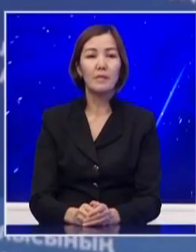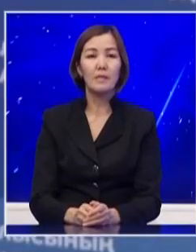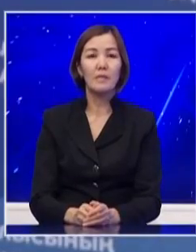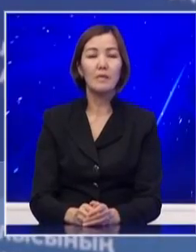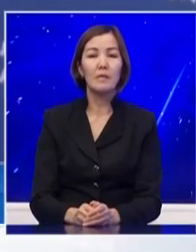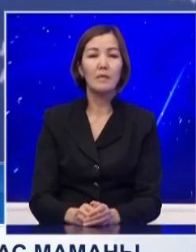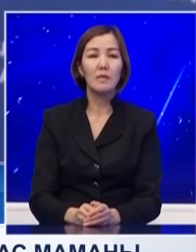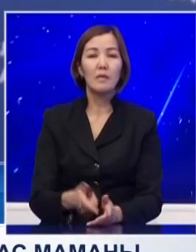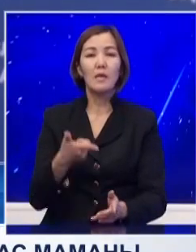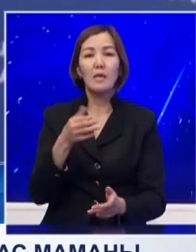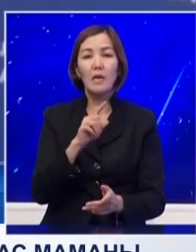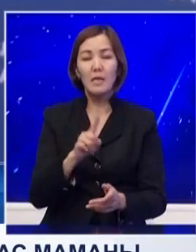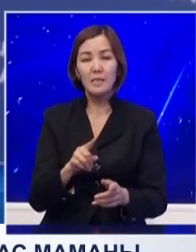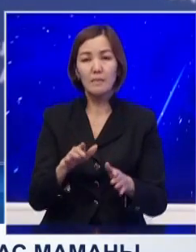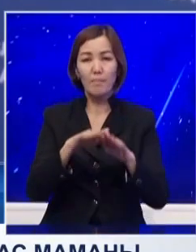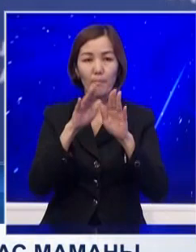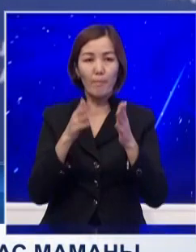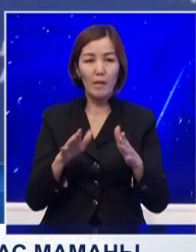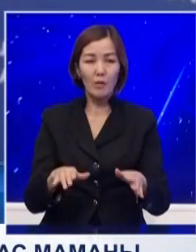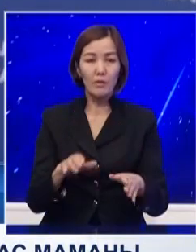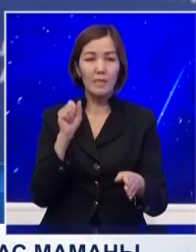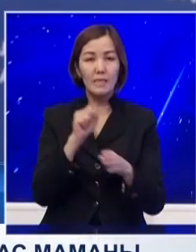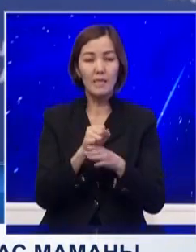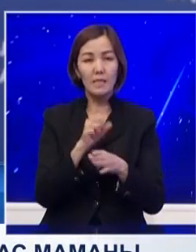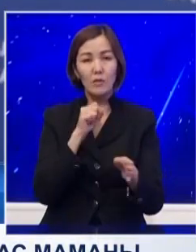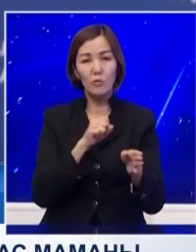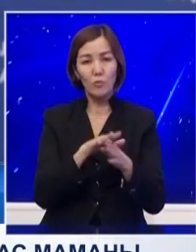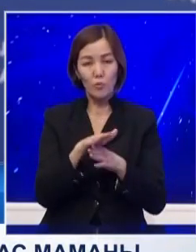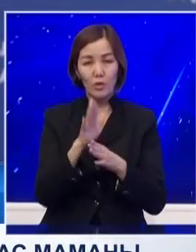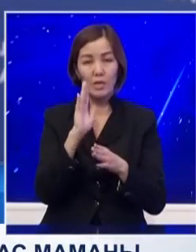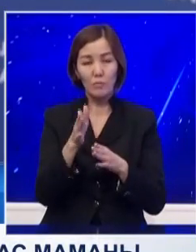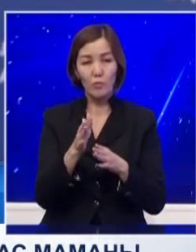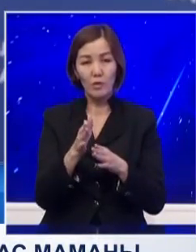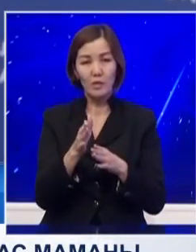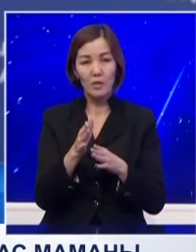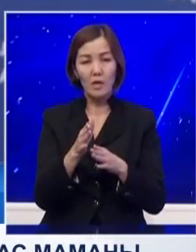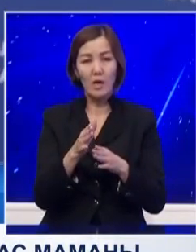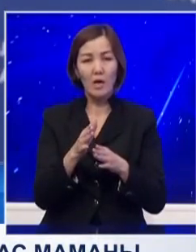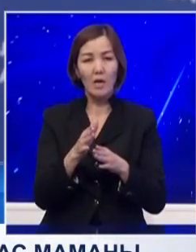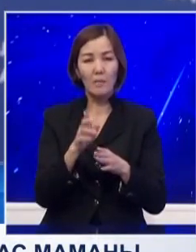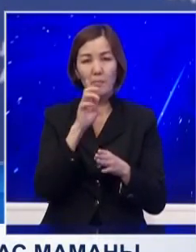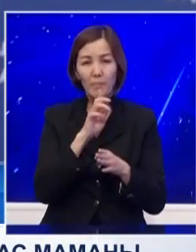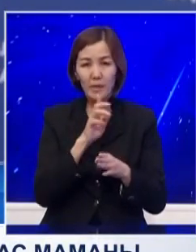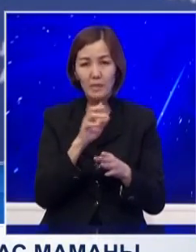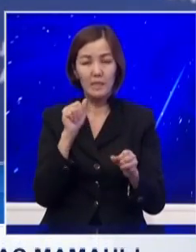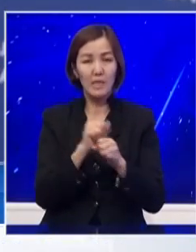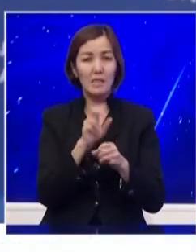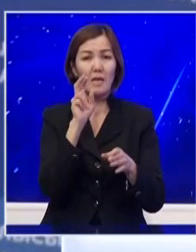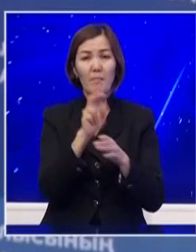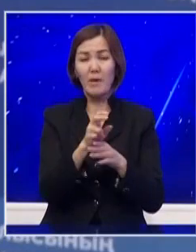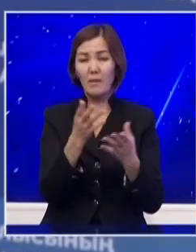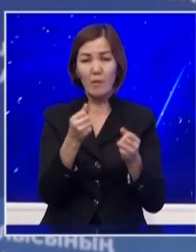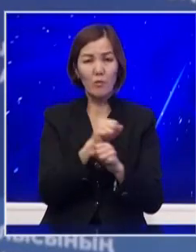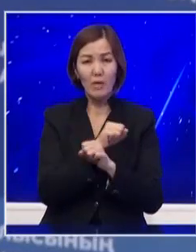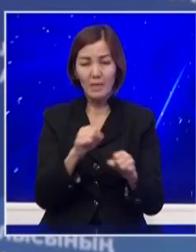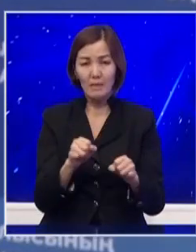Баландарды газ толтыру станцияларында толтырылады. Себебі себебі